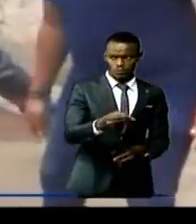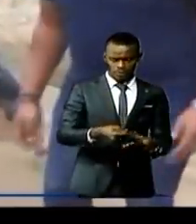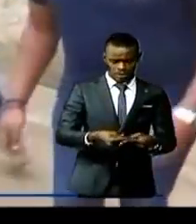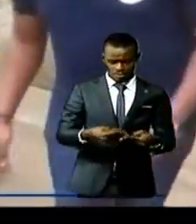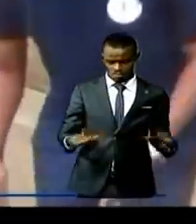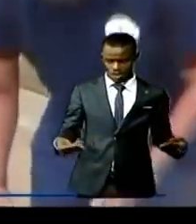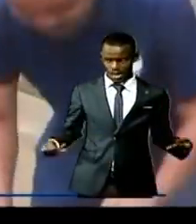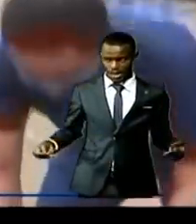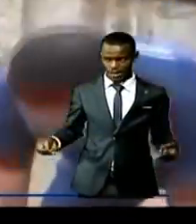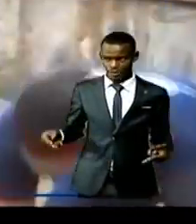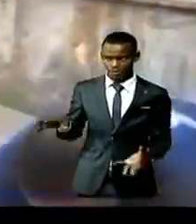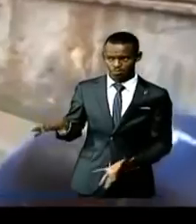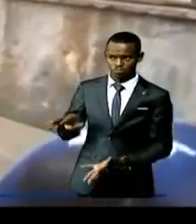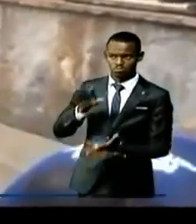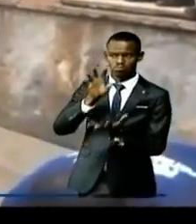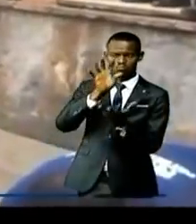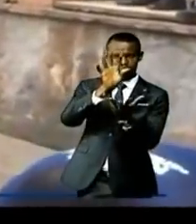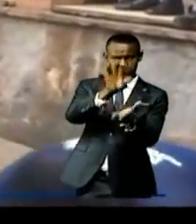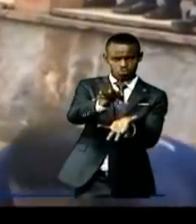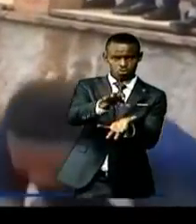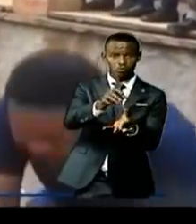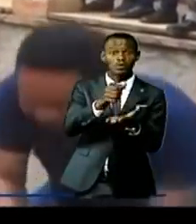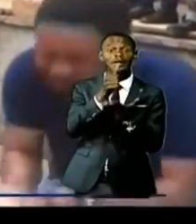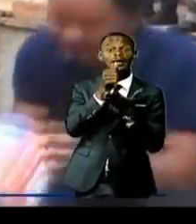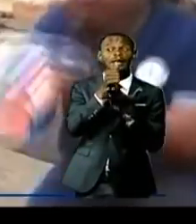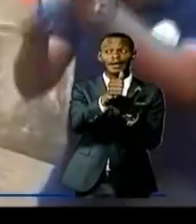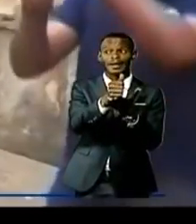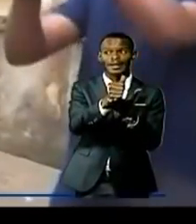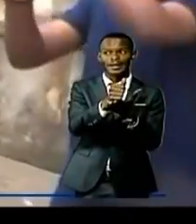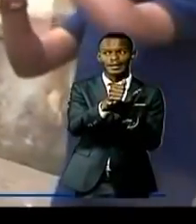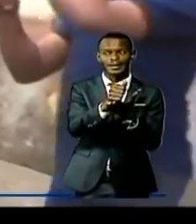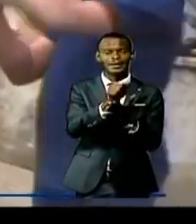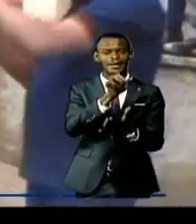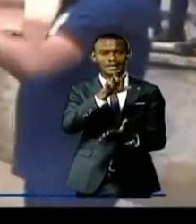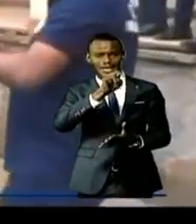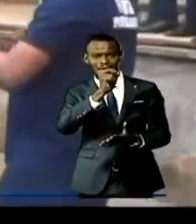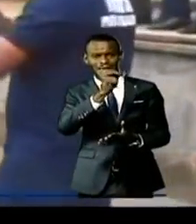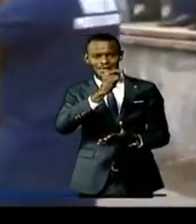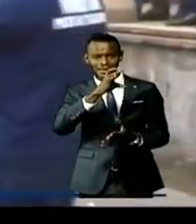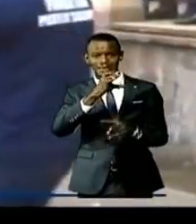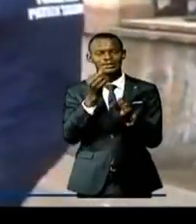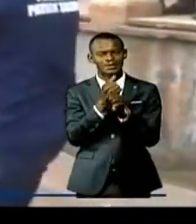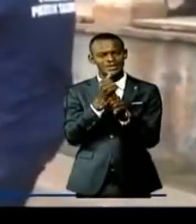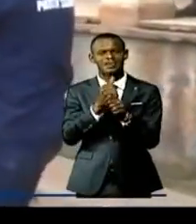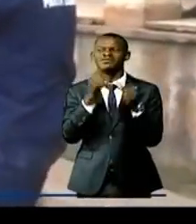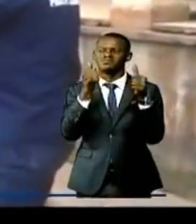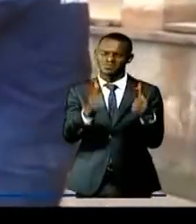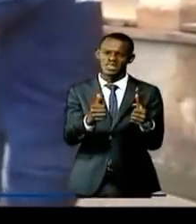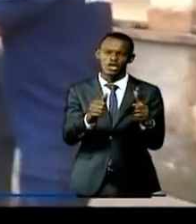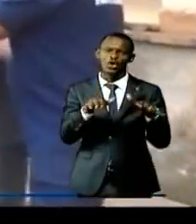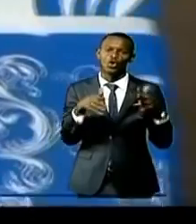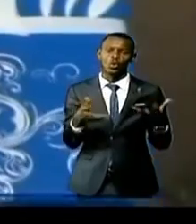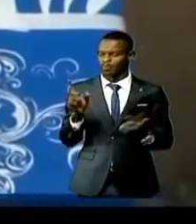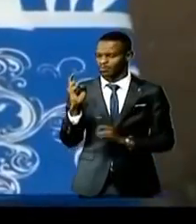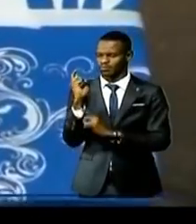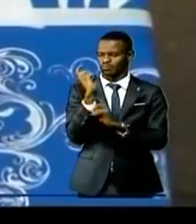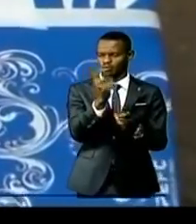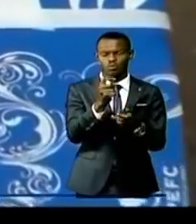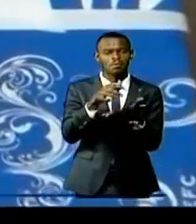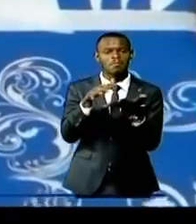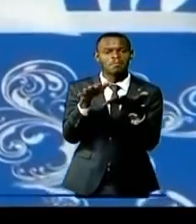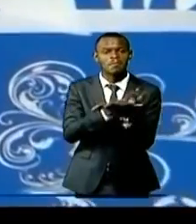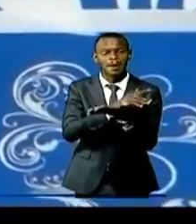permettre à ces médias publics de fonctionner normalement. Il s'agit des cartons de rame de papier duplicateur, des bidons